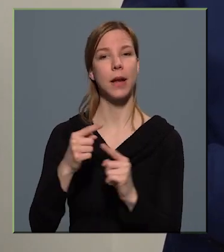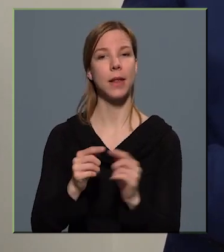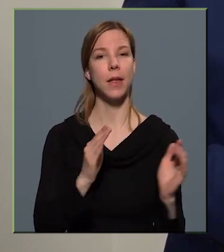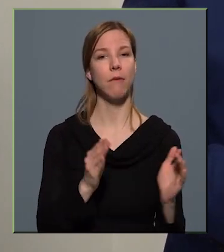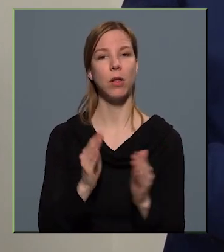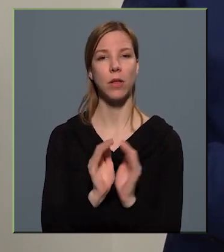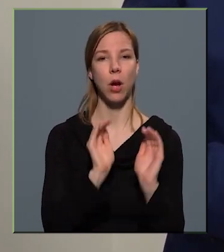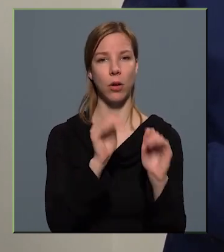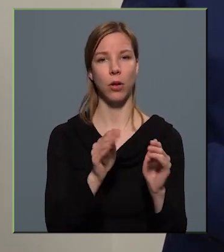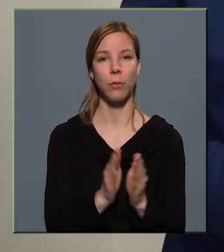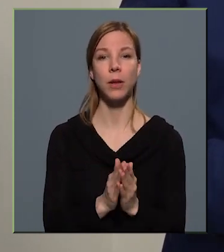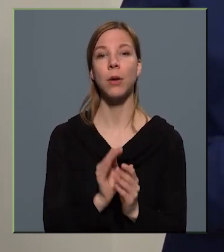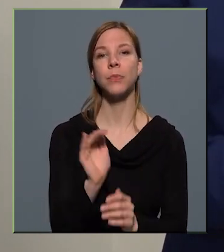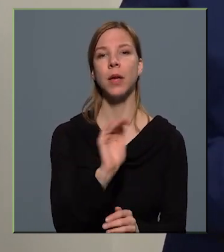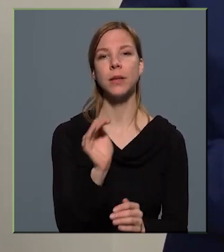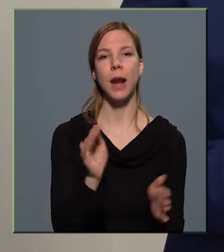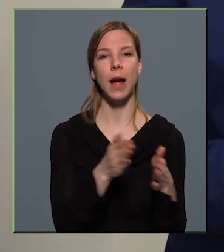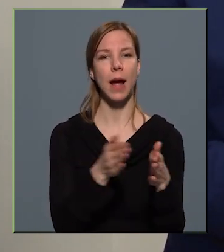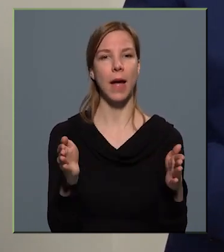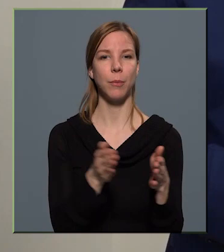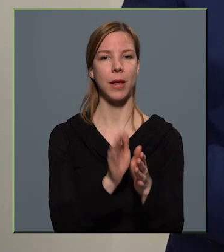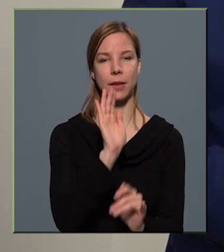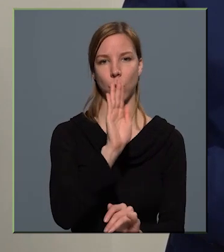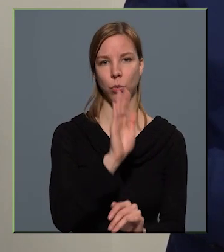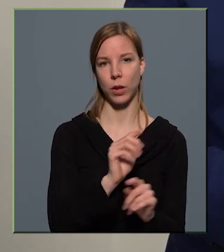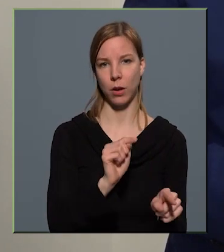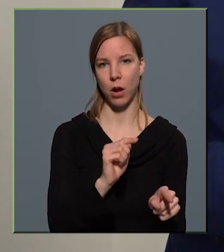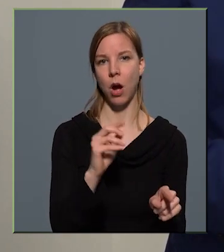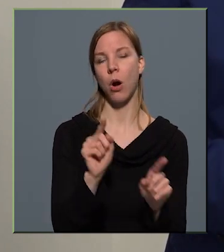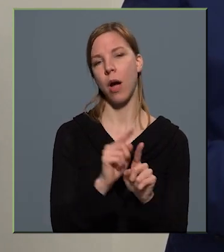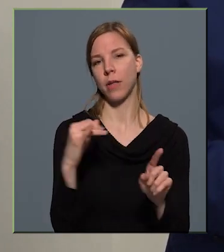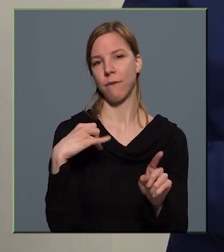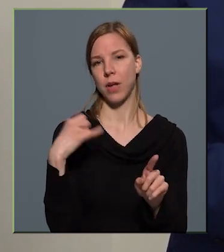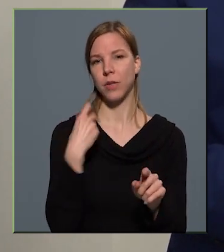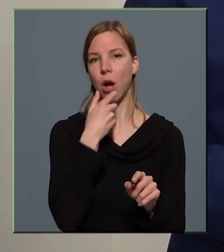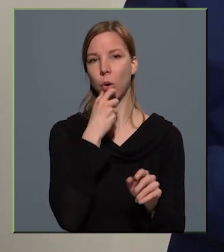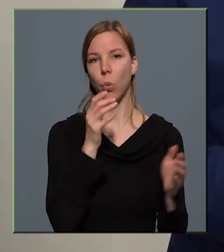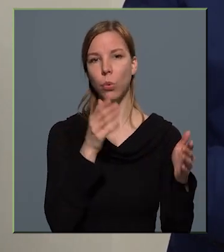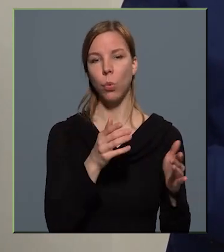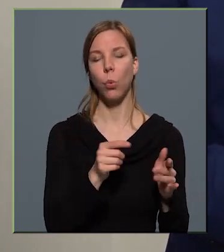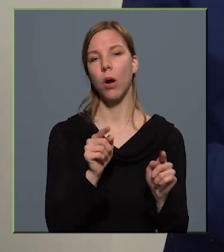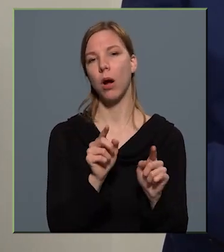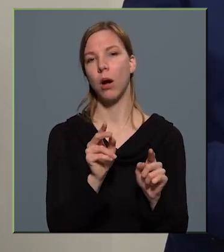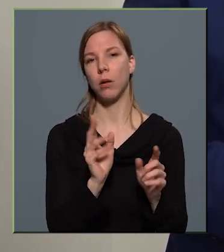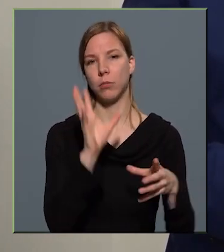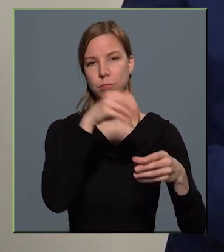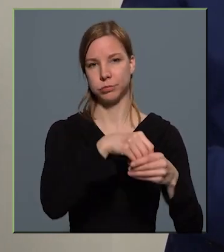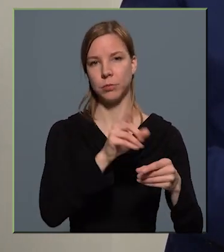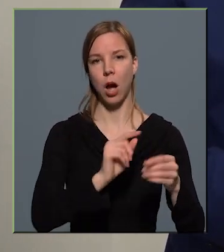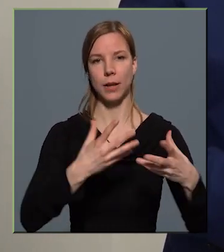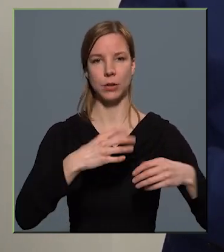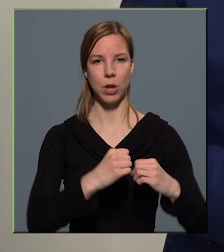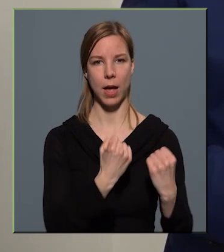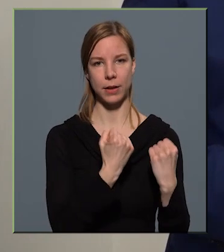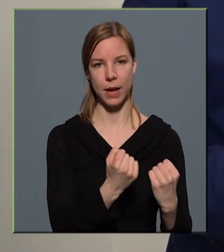gyermekek átmentő otthonában olyan fiatal korúak kerülnek, ugye, akik a családi nehézségekkel néznek